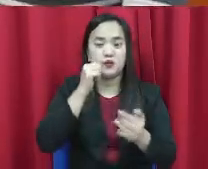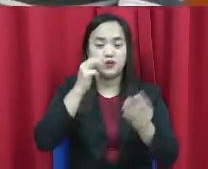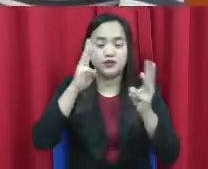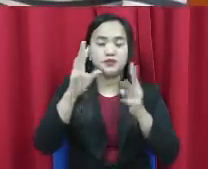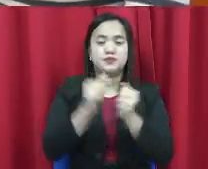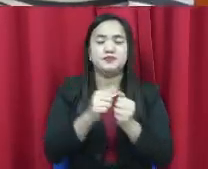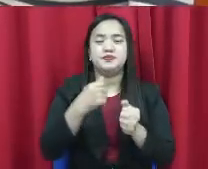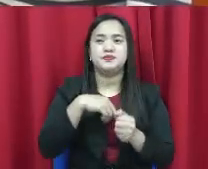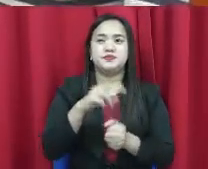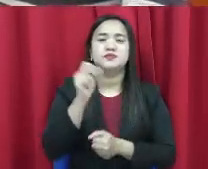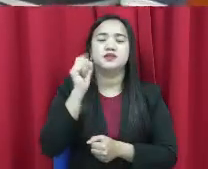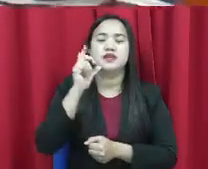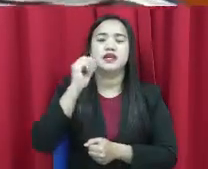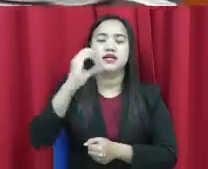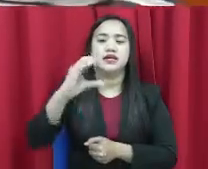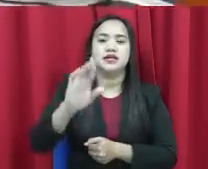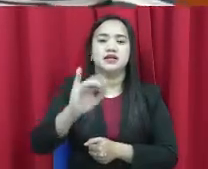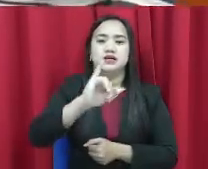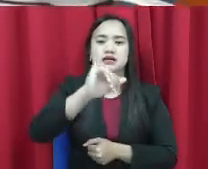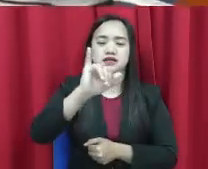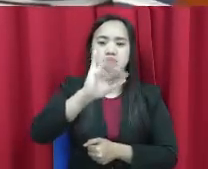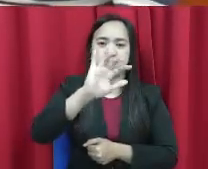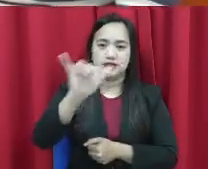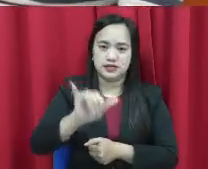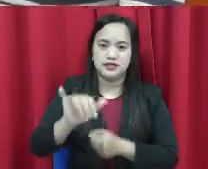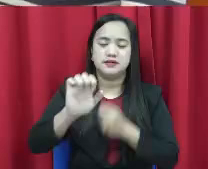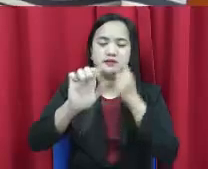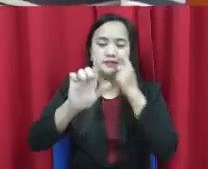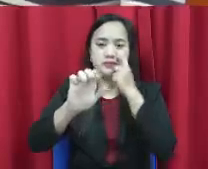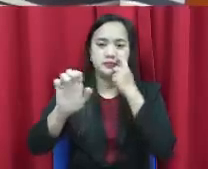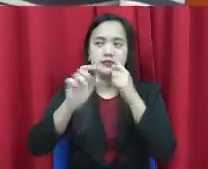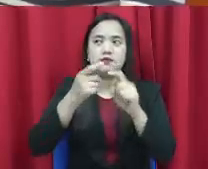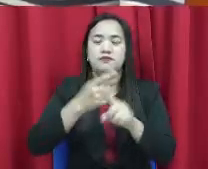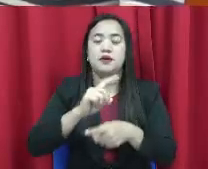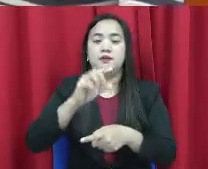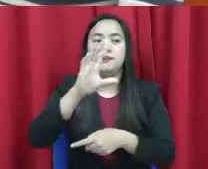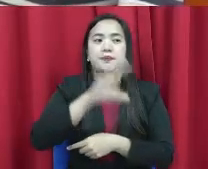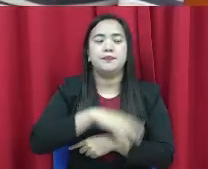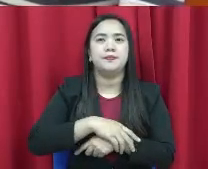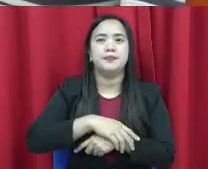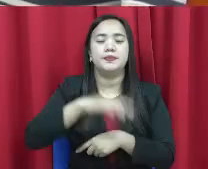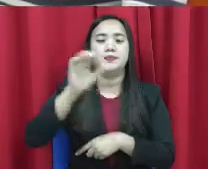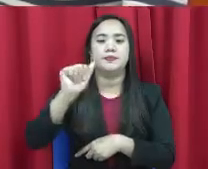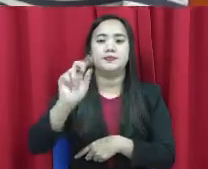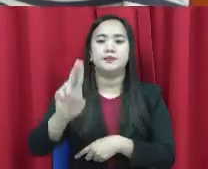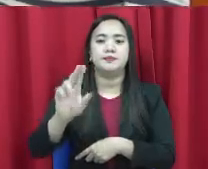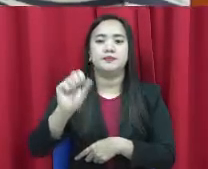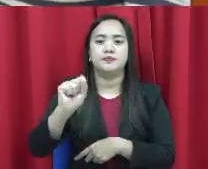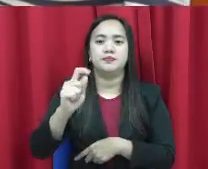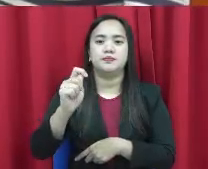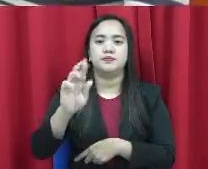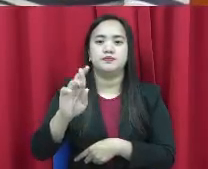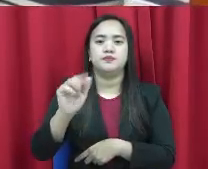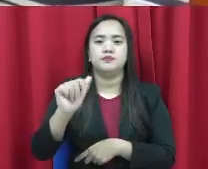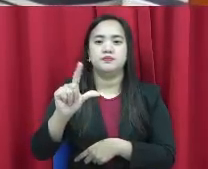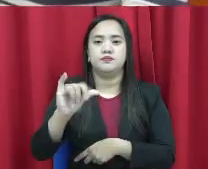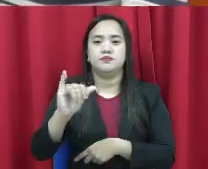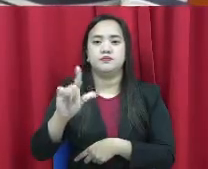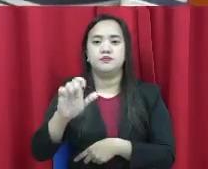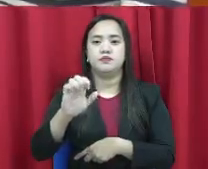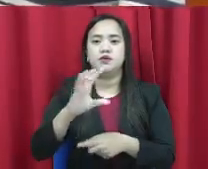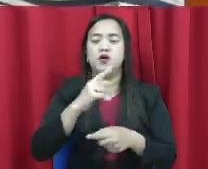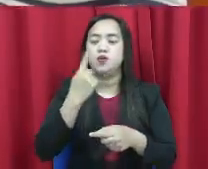Ma'am kzel sa Australia same time tayo doon Good afternoon SAO diyan ma'am at sa lahat ng mga nanood na mga ka-